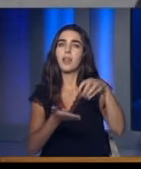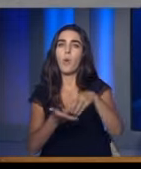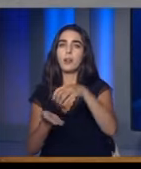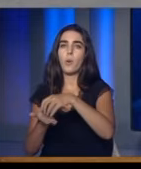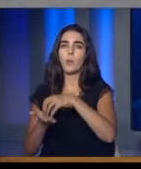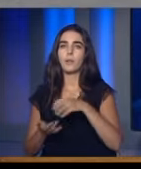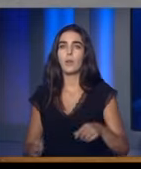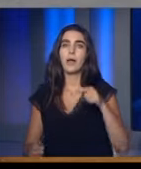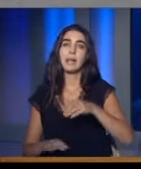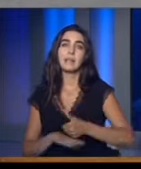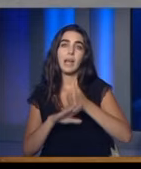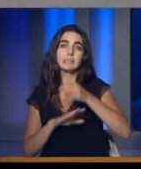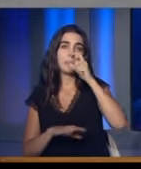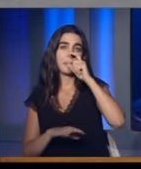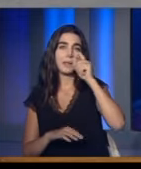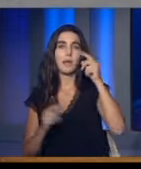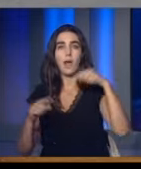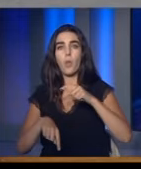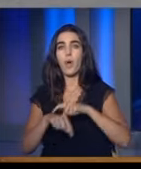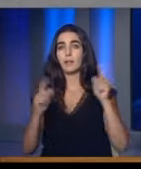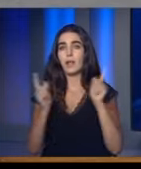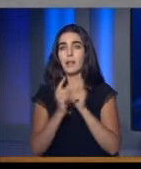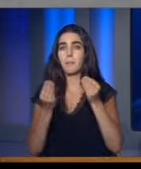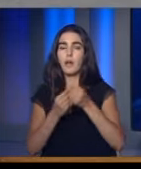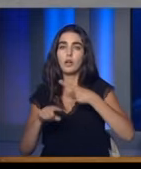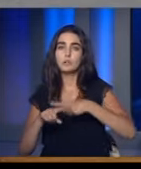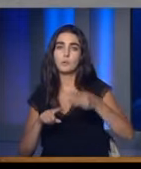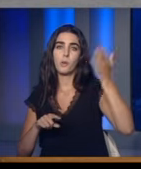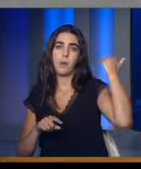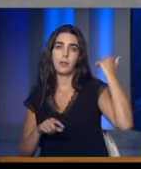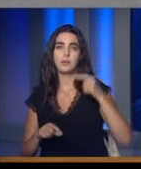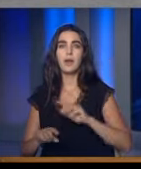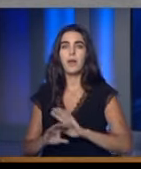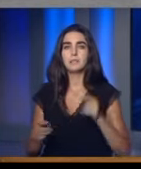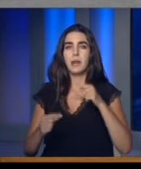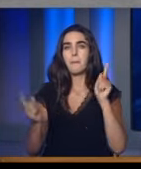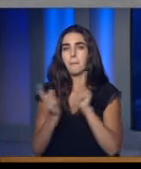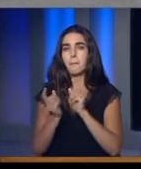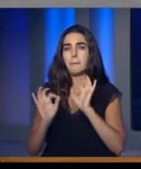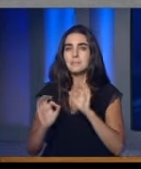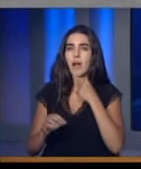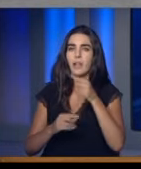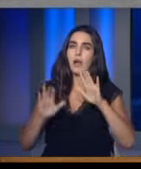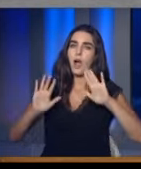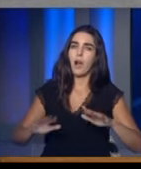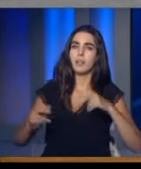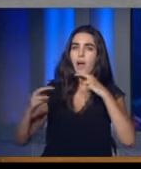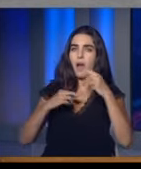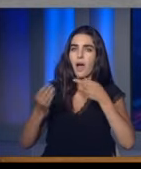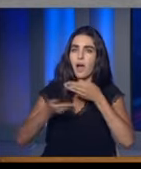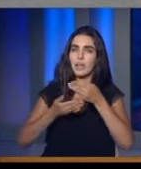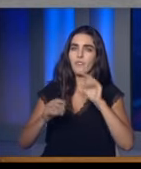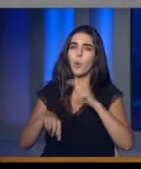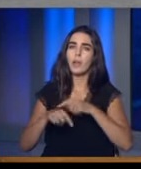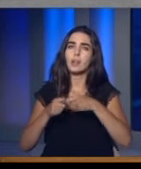أي حوار، وهذا ما سمعناه على كل حال من دولة الرئيس نبيه بري عندما التقيناه الأسبوع الذي سبق.